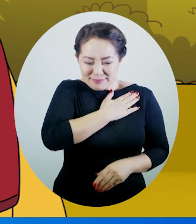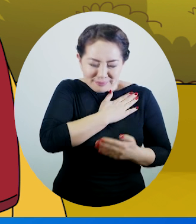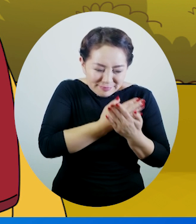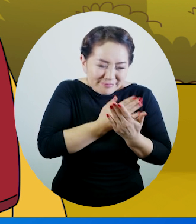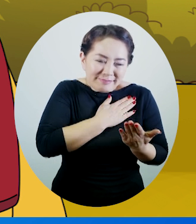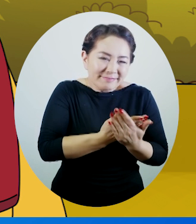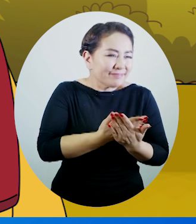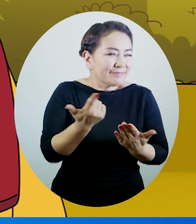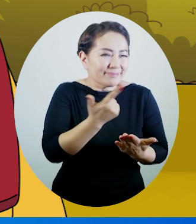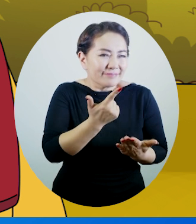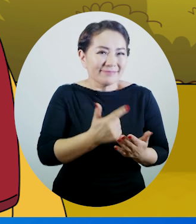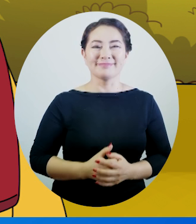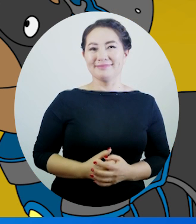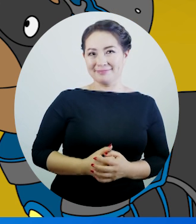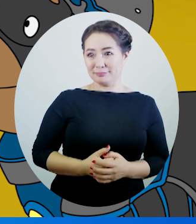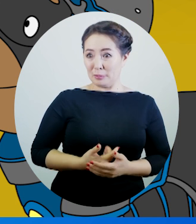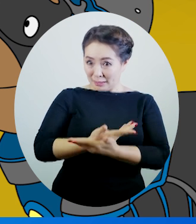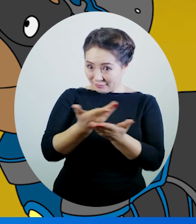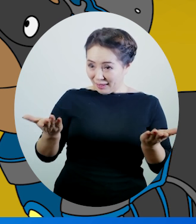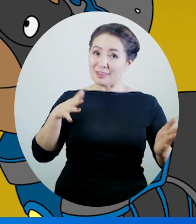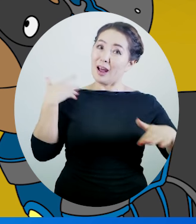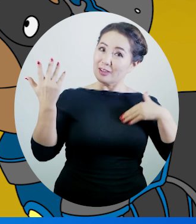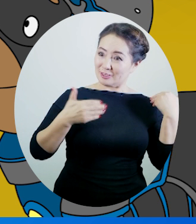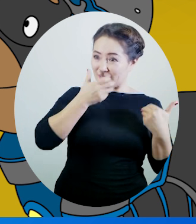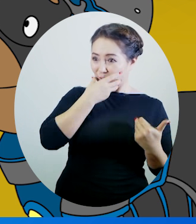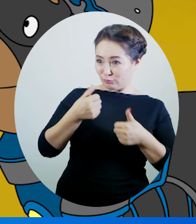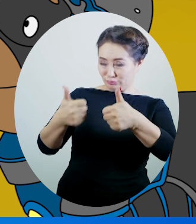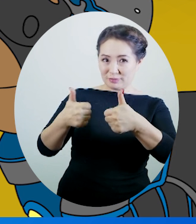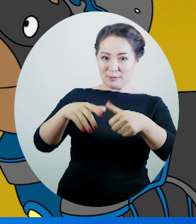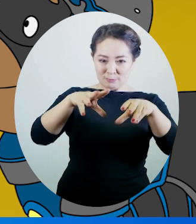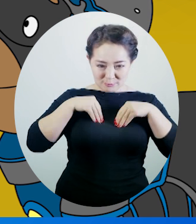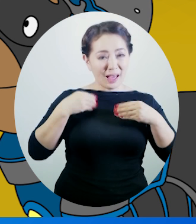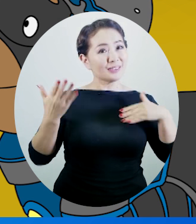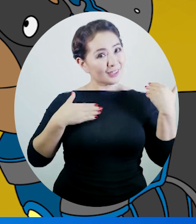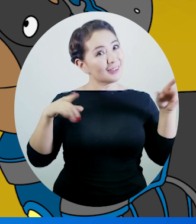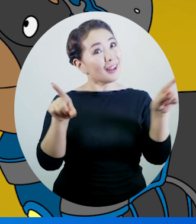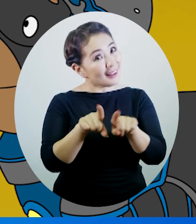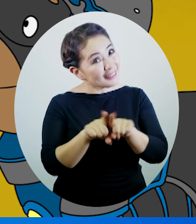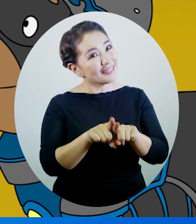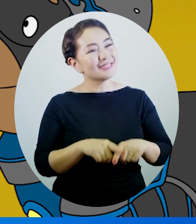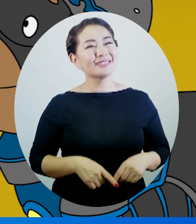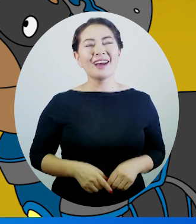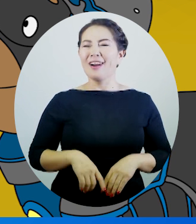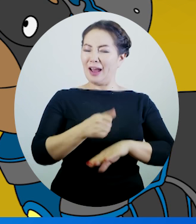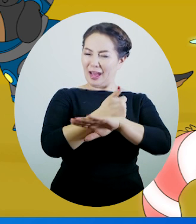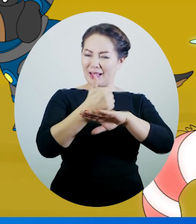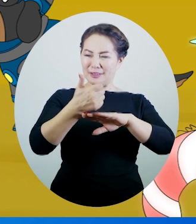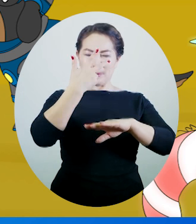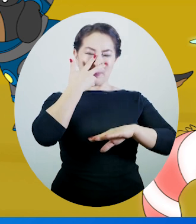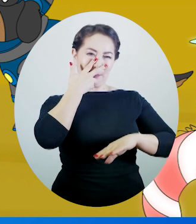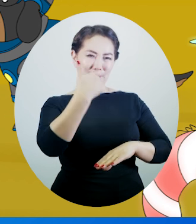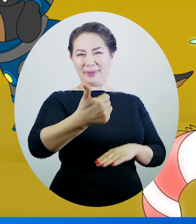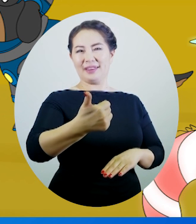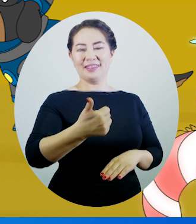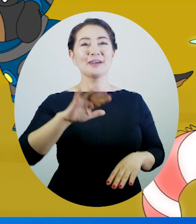бүр үнэхээр их баярлаа. Зүгээр дээ. Та нар минь л аз жаргалтай болсон бол бидний аз жаргал шүү дээ.